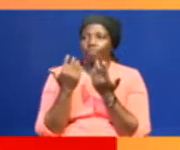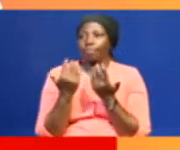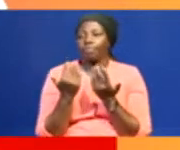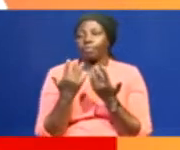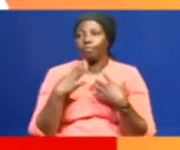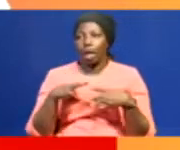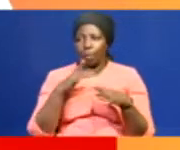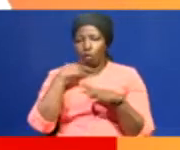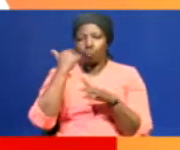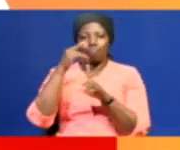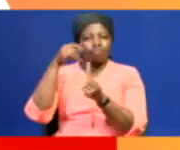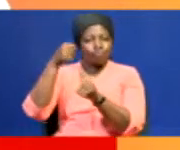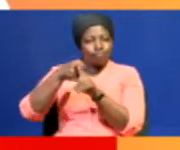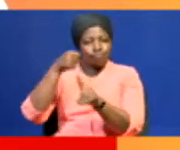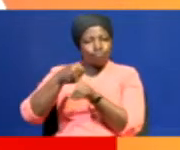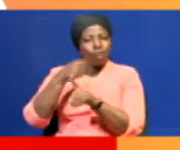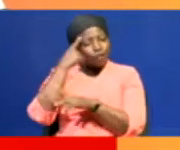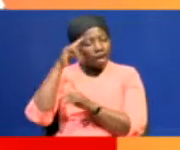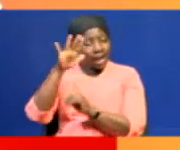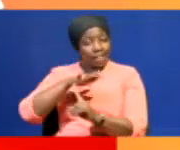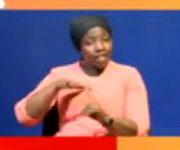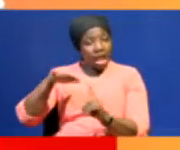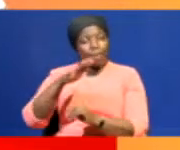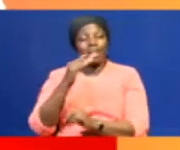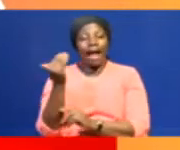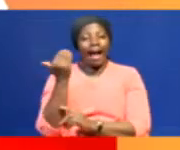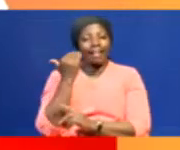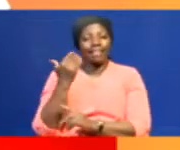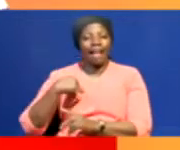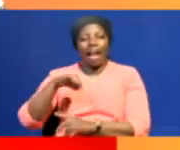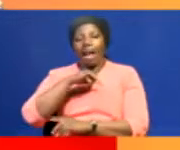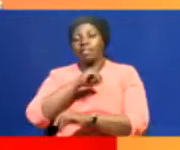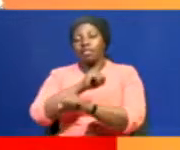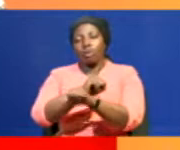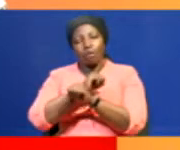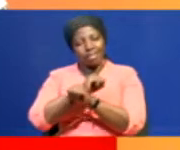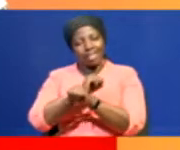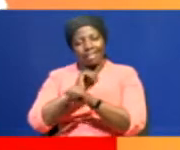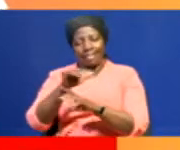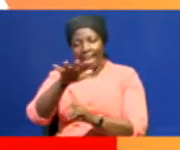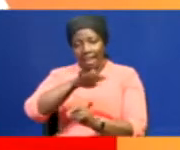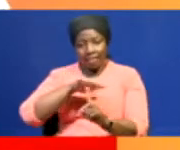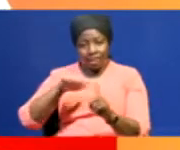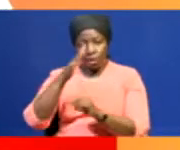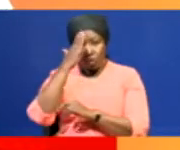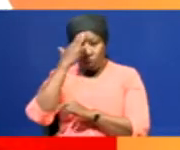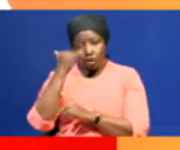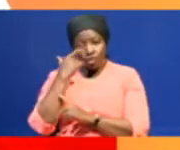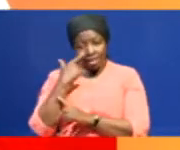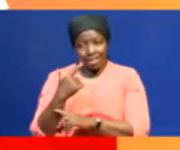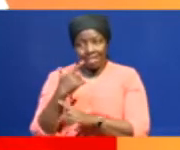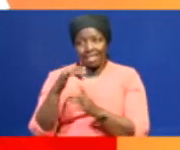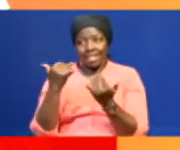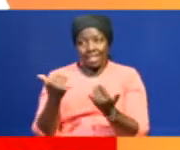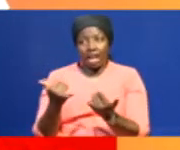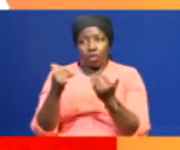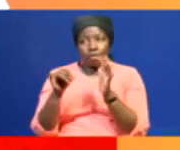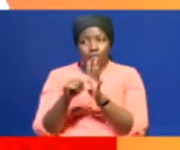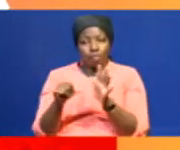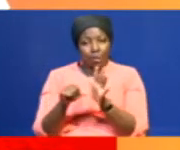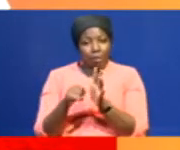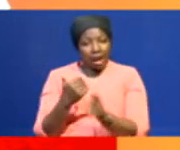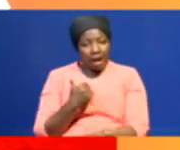wateteaji wa mazingira kwamba tunafaa tuweze kulinda mazingira yetu, kwa sababu mvua pia unaziona zimekuwa ni shida nini. So